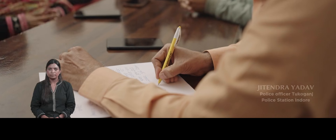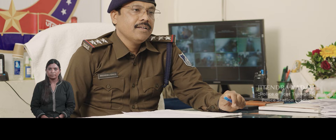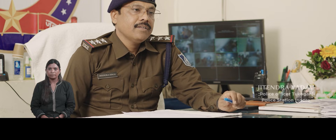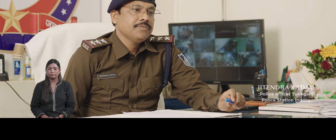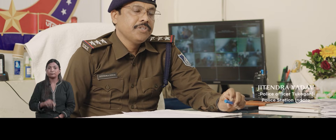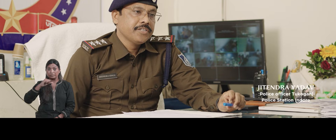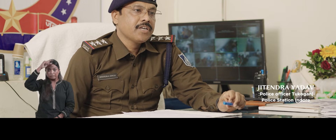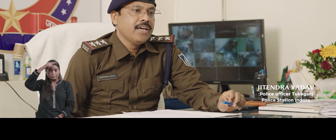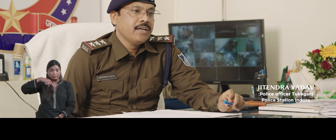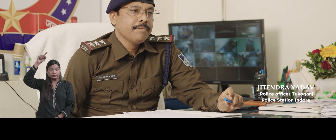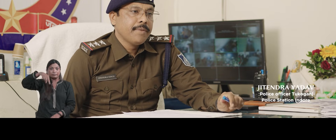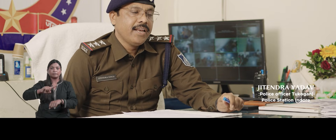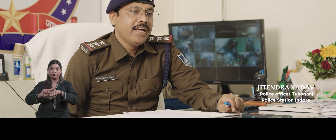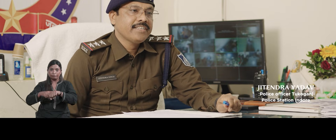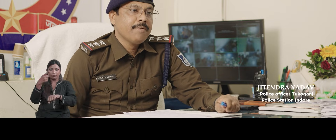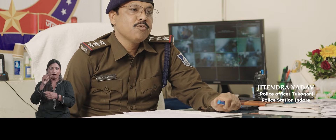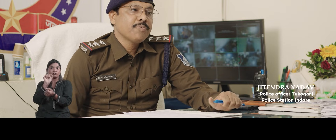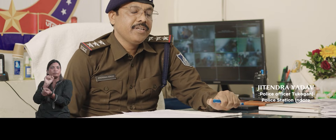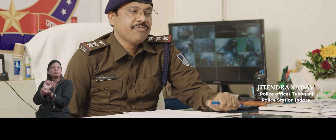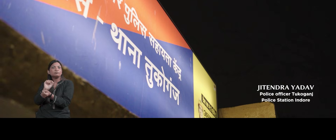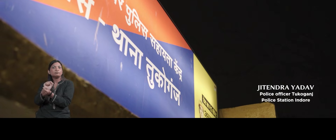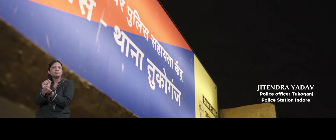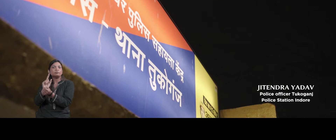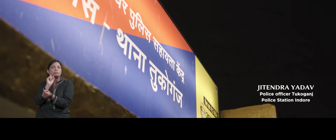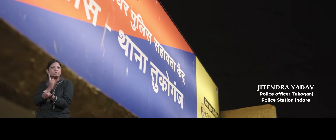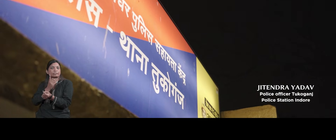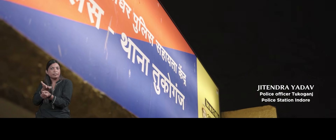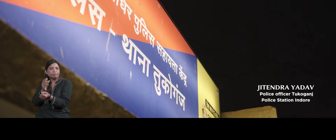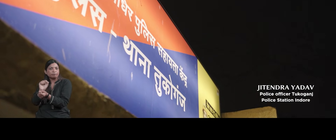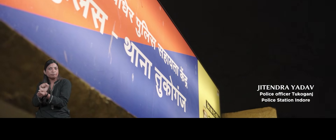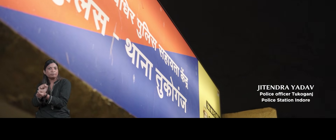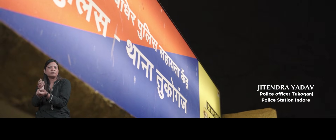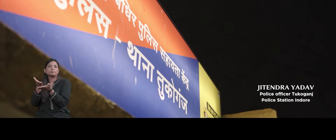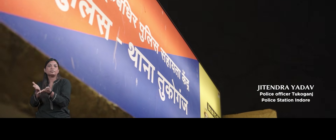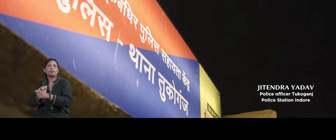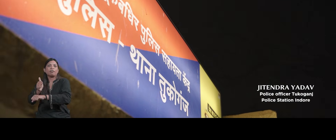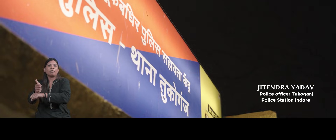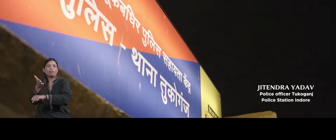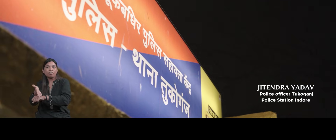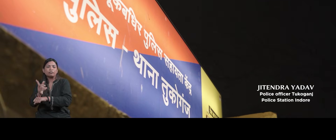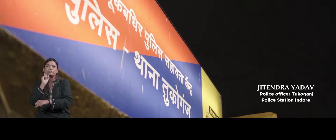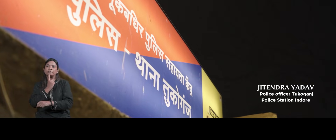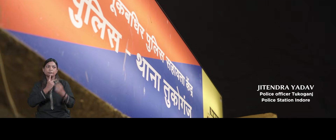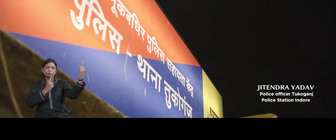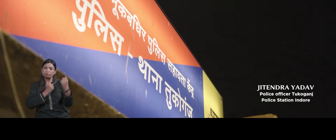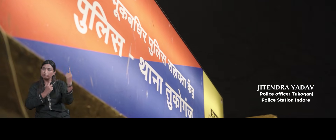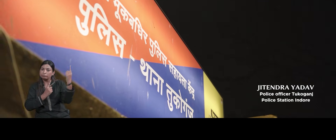ये देश का पहला ऐसा मूक बधिर फ्रेंडली थाना है जहाँ पे मूक बधिर की शिकायत सुनी